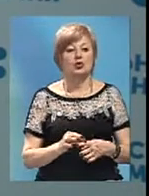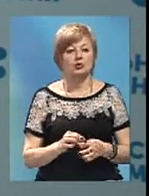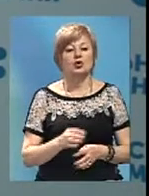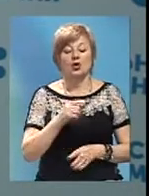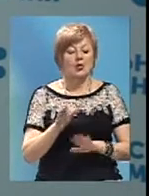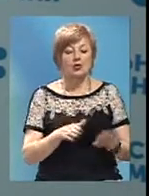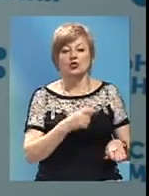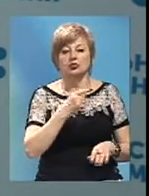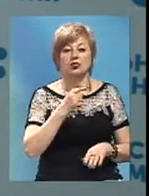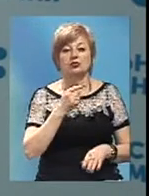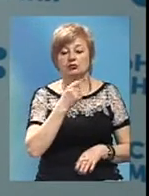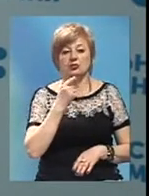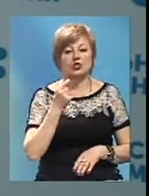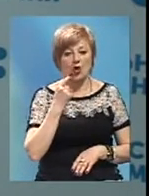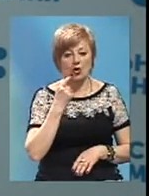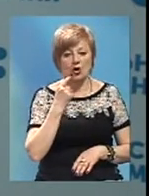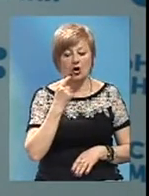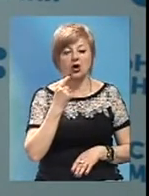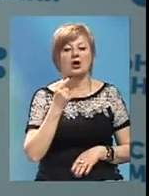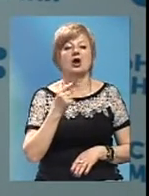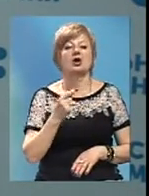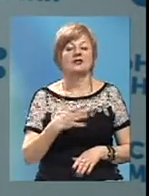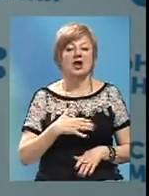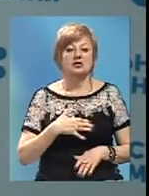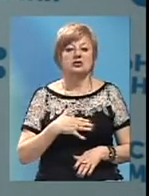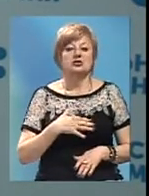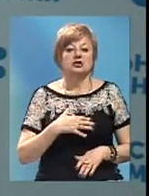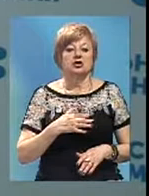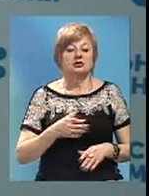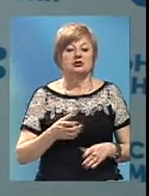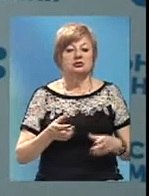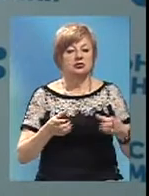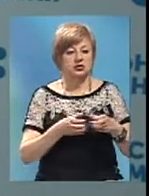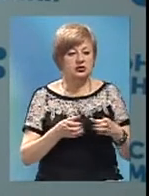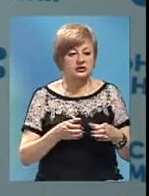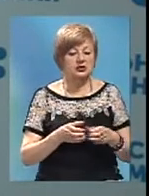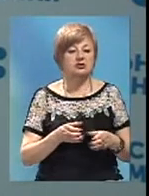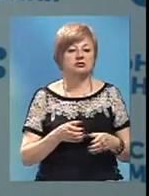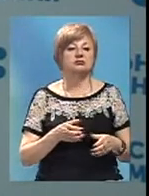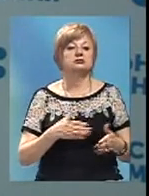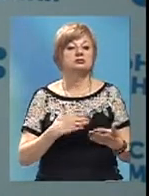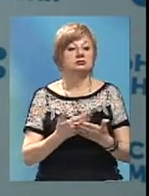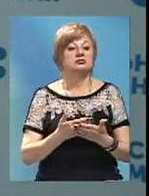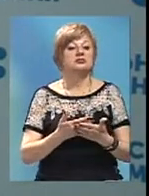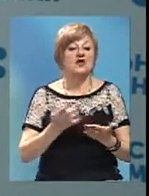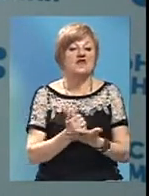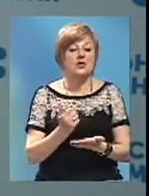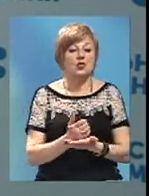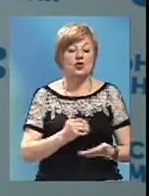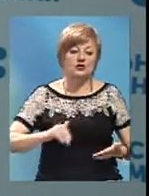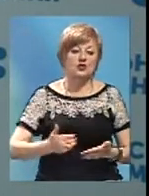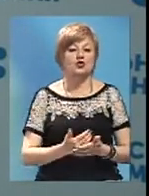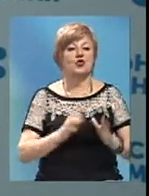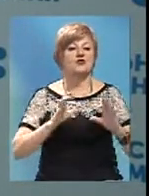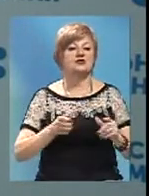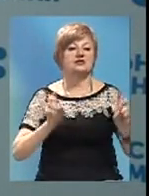багато наших активістів і функціонерів дійсно виборювали новий світ, можна сказати, і боролись